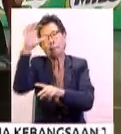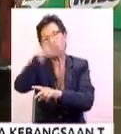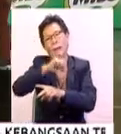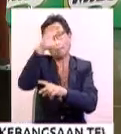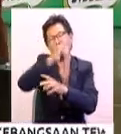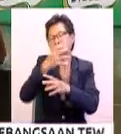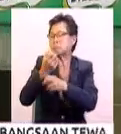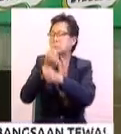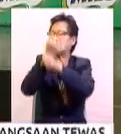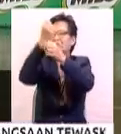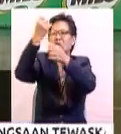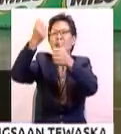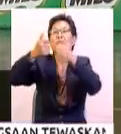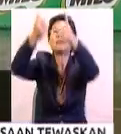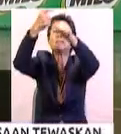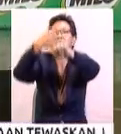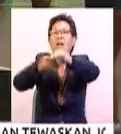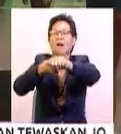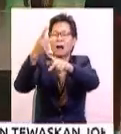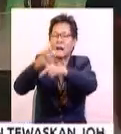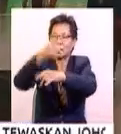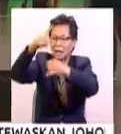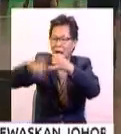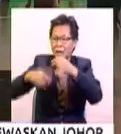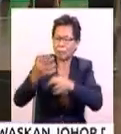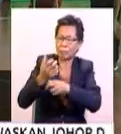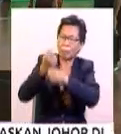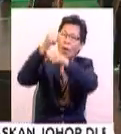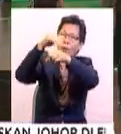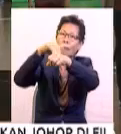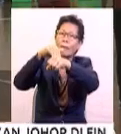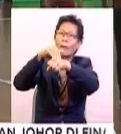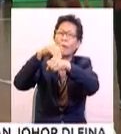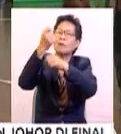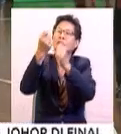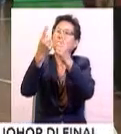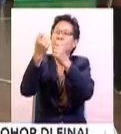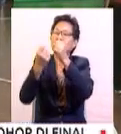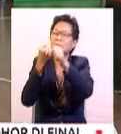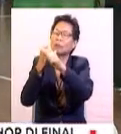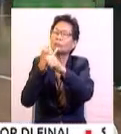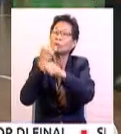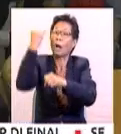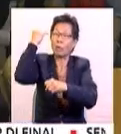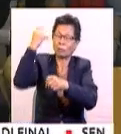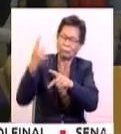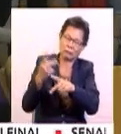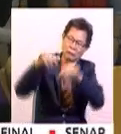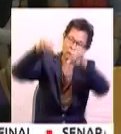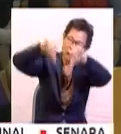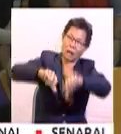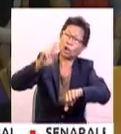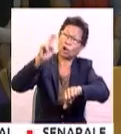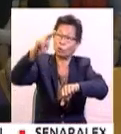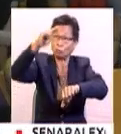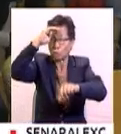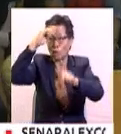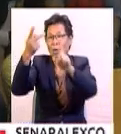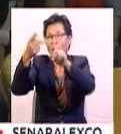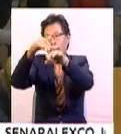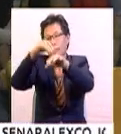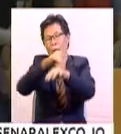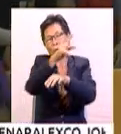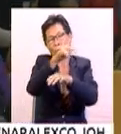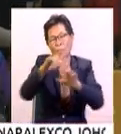meraih kejuaraan pertamanya selepas kali terakhir menjuarainya 11 tahun lalu. Ini merupakan kekalahan kedua Johor kepada Kuala Lumpur di